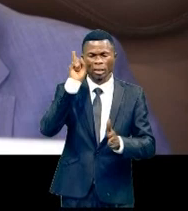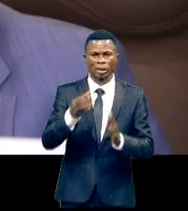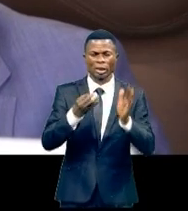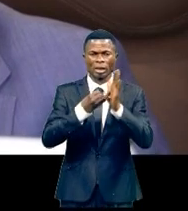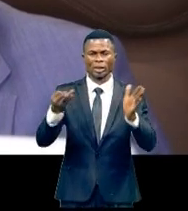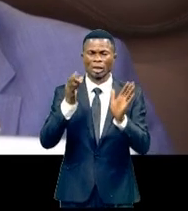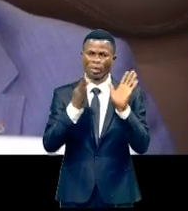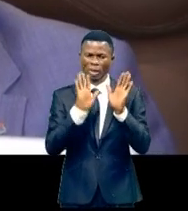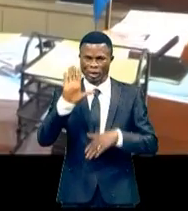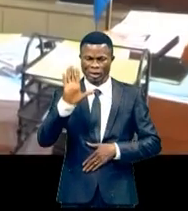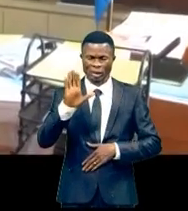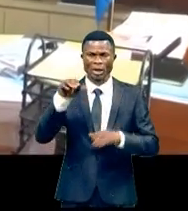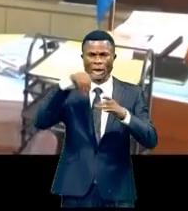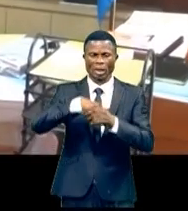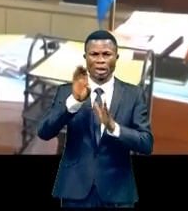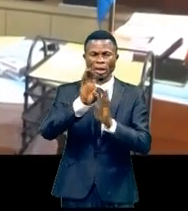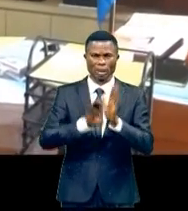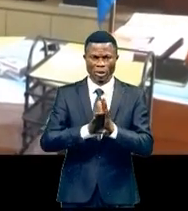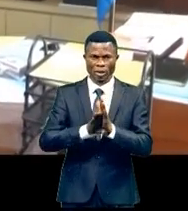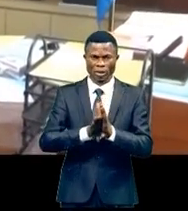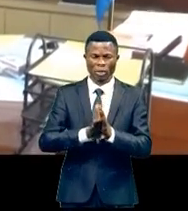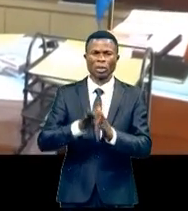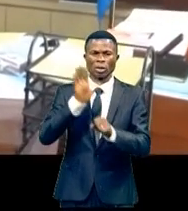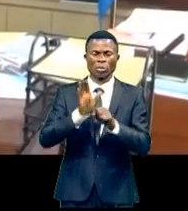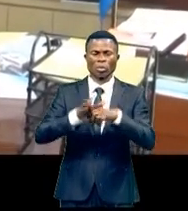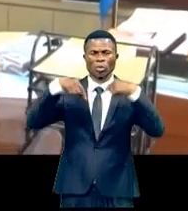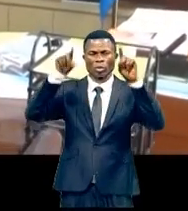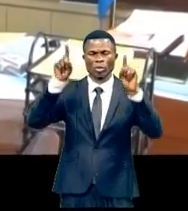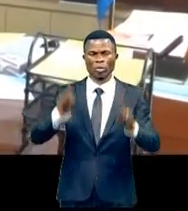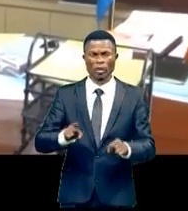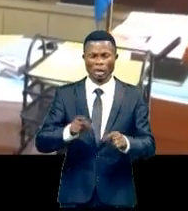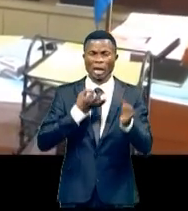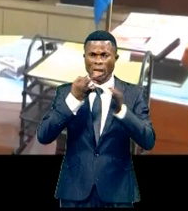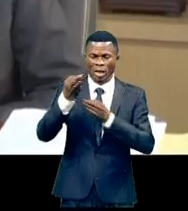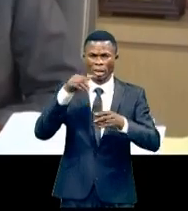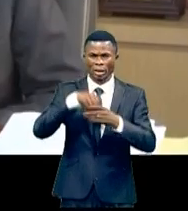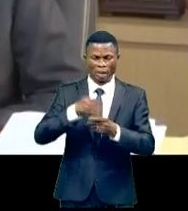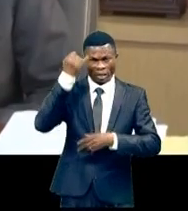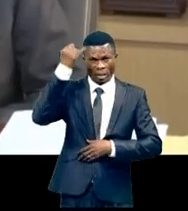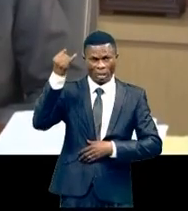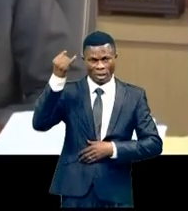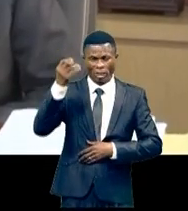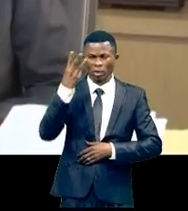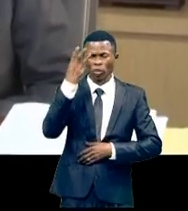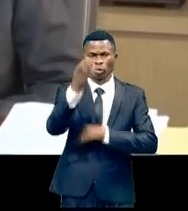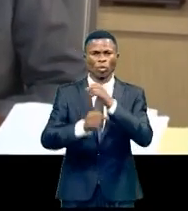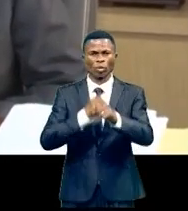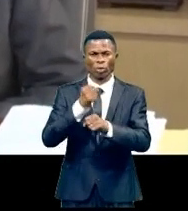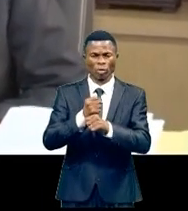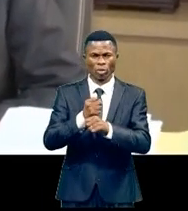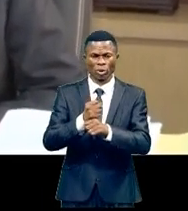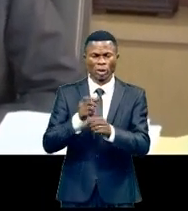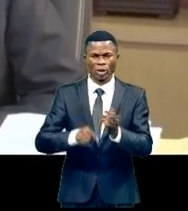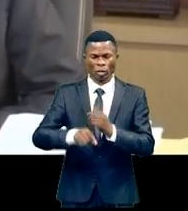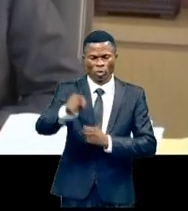la Constitution, dans une approche pluriannuelle. Il définit dans un horizon de temps de 3 ans la trajectoire